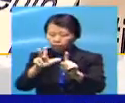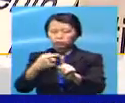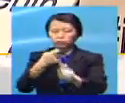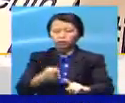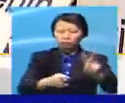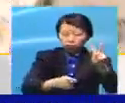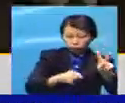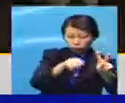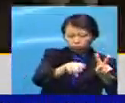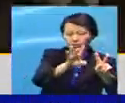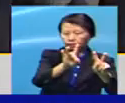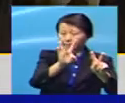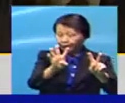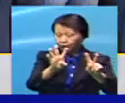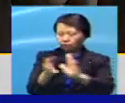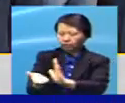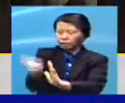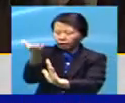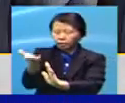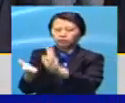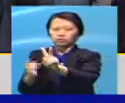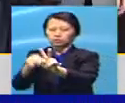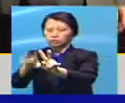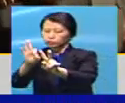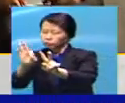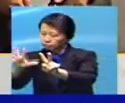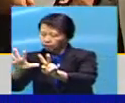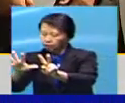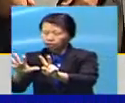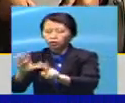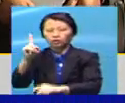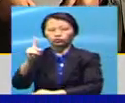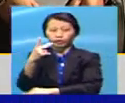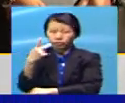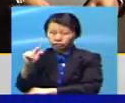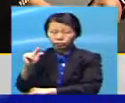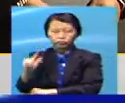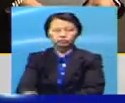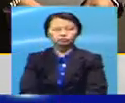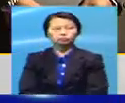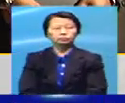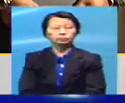daripada RM2.84 kepada RM2.95 sekilogram.